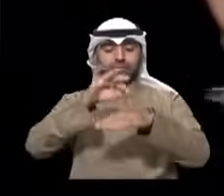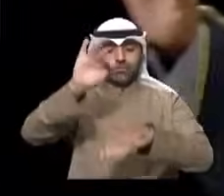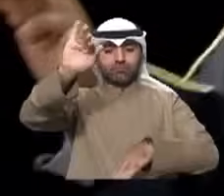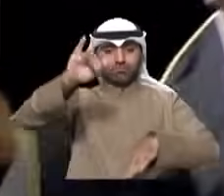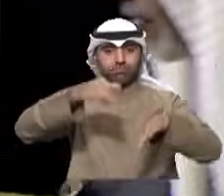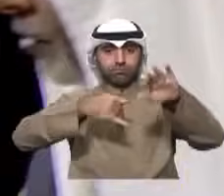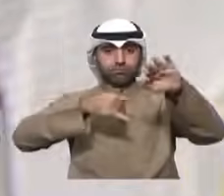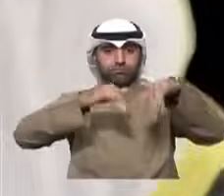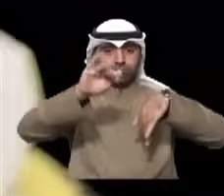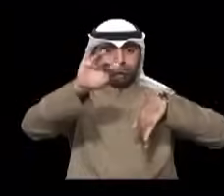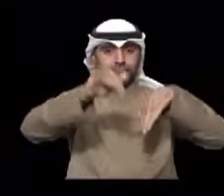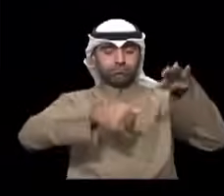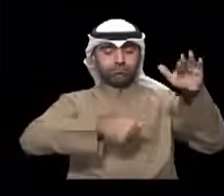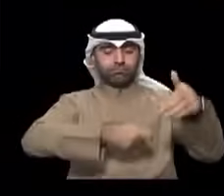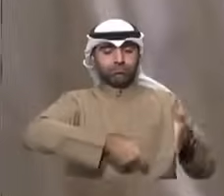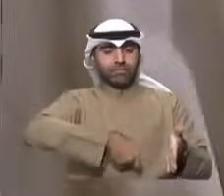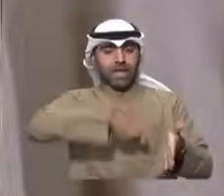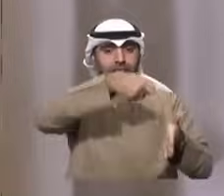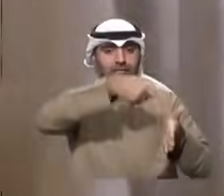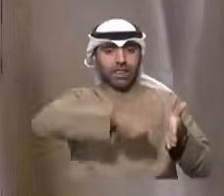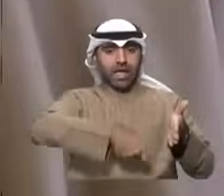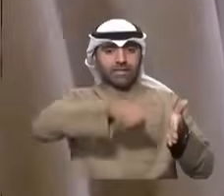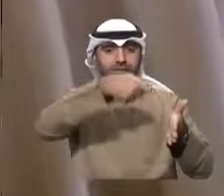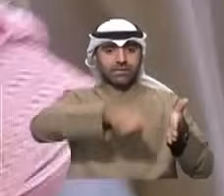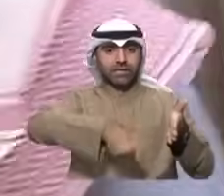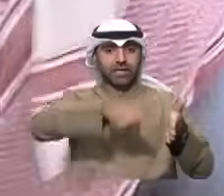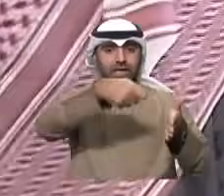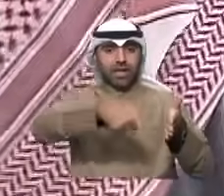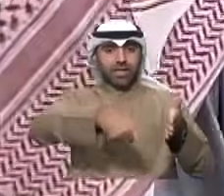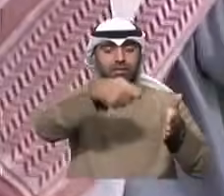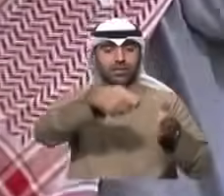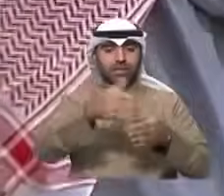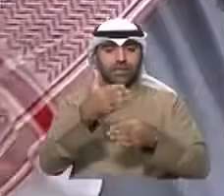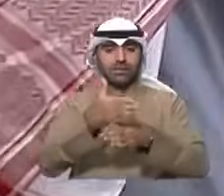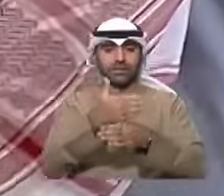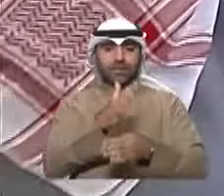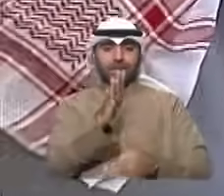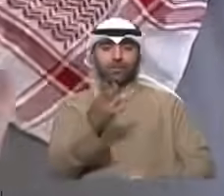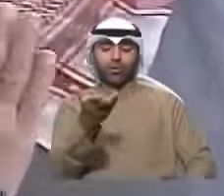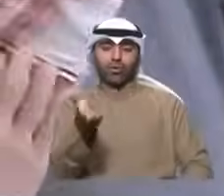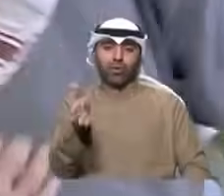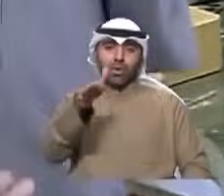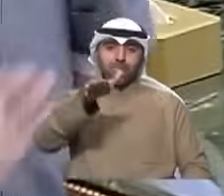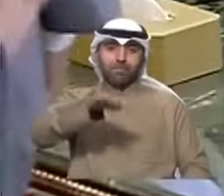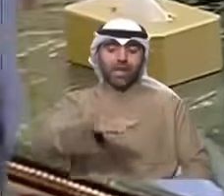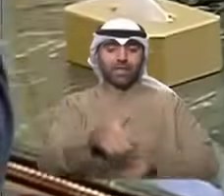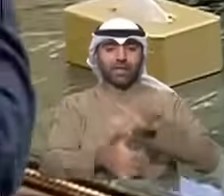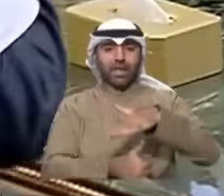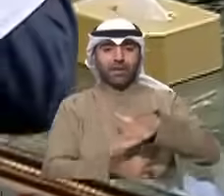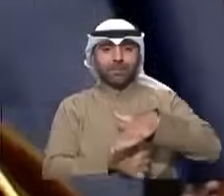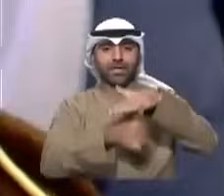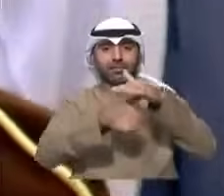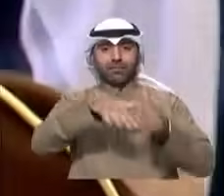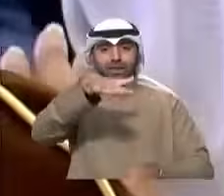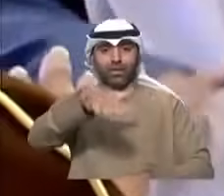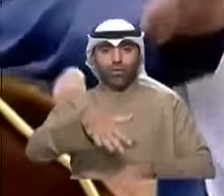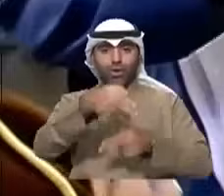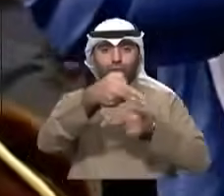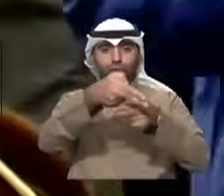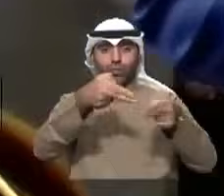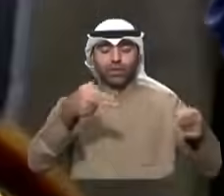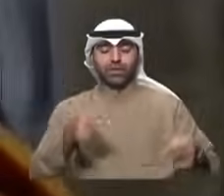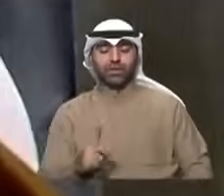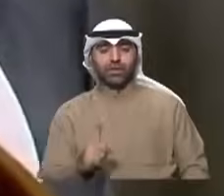الكرام حيث قاموا بتقديم واجب العزاء في وفاه فقيد الوطن المغفور له باذن الله تعالى